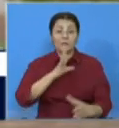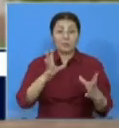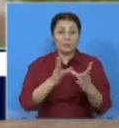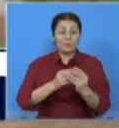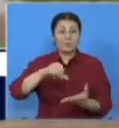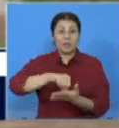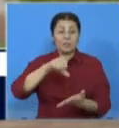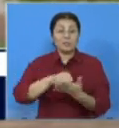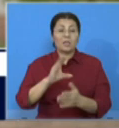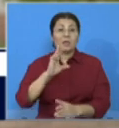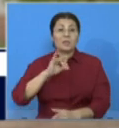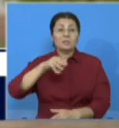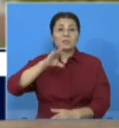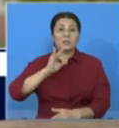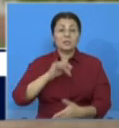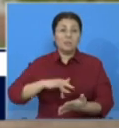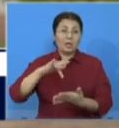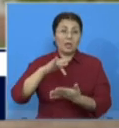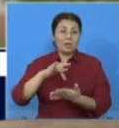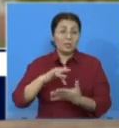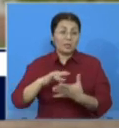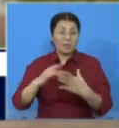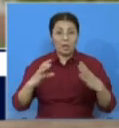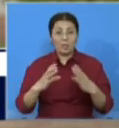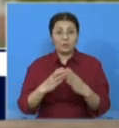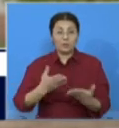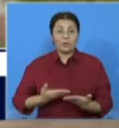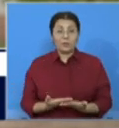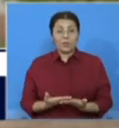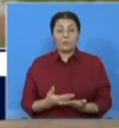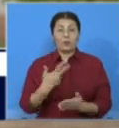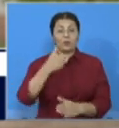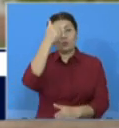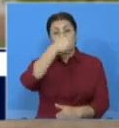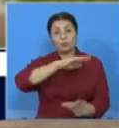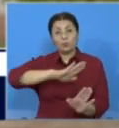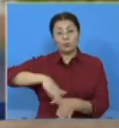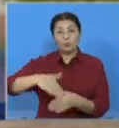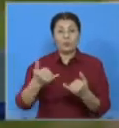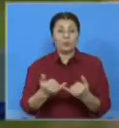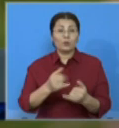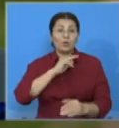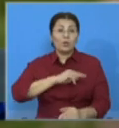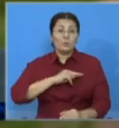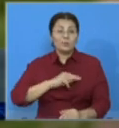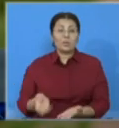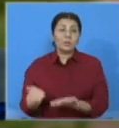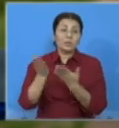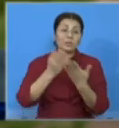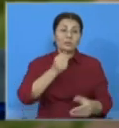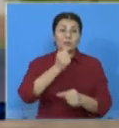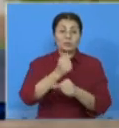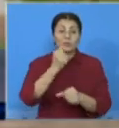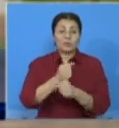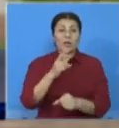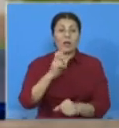қалашында тұрғанына 3 жылдан астам. Бүгін біз міне қаламыздың көркеюіне үлес қосып жатырмыз. Біз енді Қарғалы қалалық